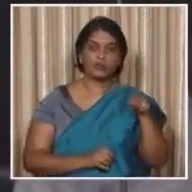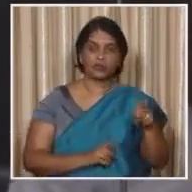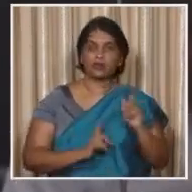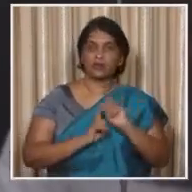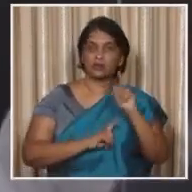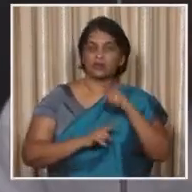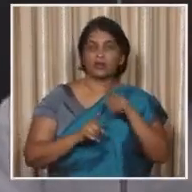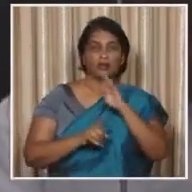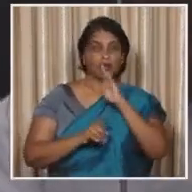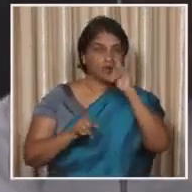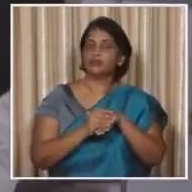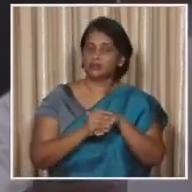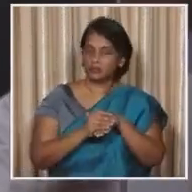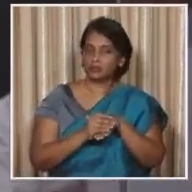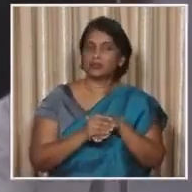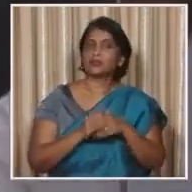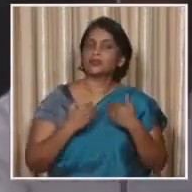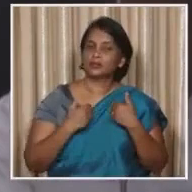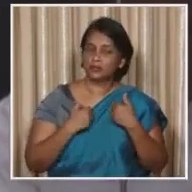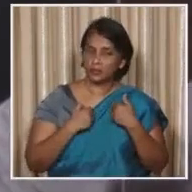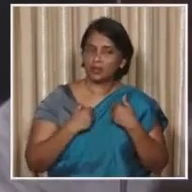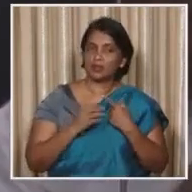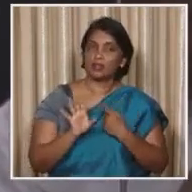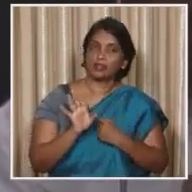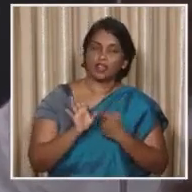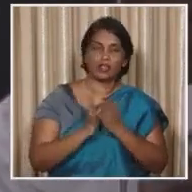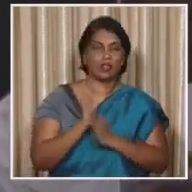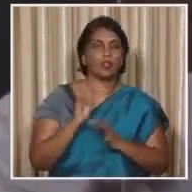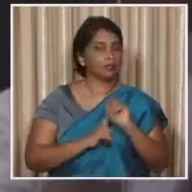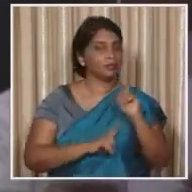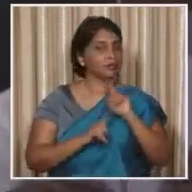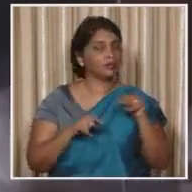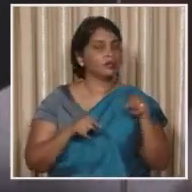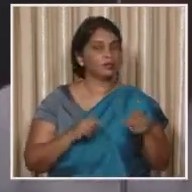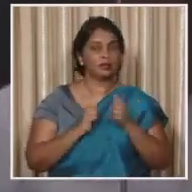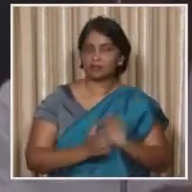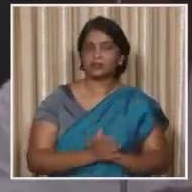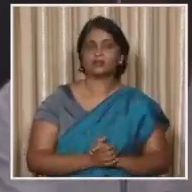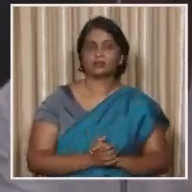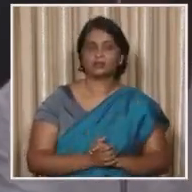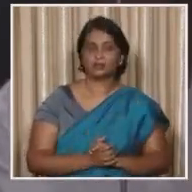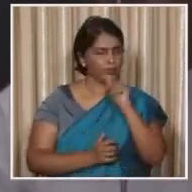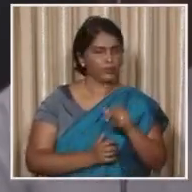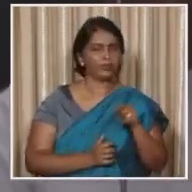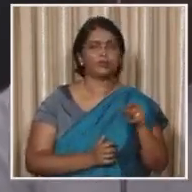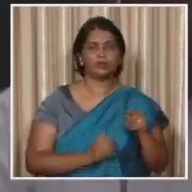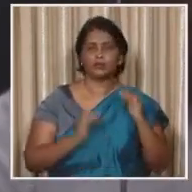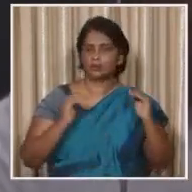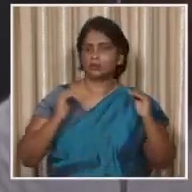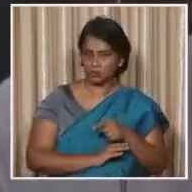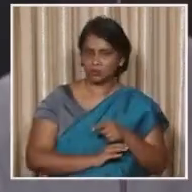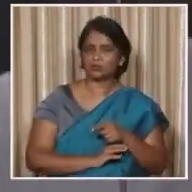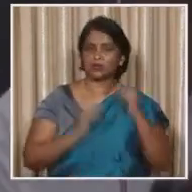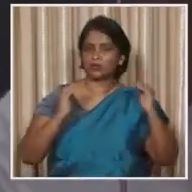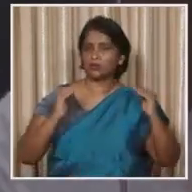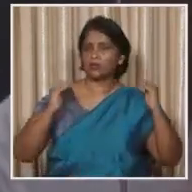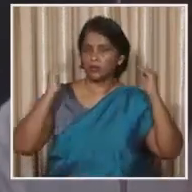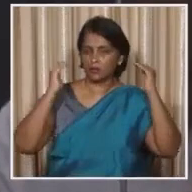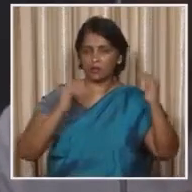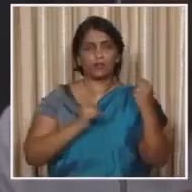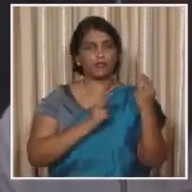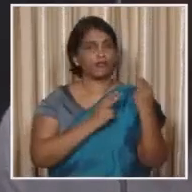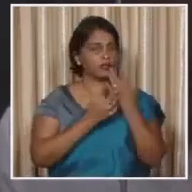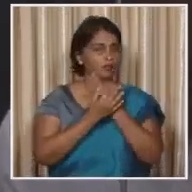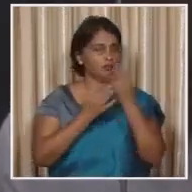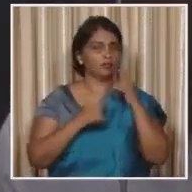සභාවේ කතානායකවරයා හැටියට ඉන්න කාලේ අපි තරුණ මන්ත්‍රීවරු හැටියට මේ සභාවේ කටයුතු කරද්දී ඉතාම ඉහළ පෞරුෂත්වයකින් ඉහළ ඒ